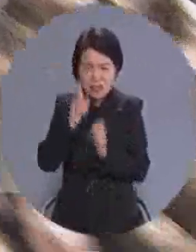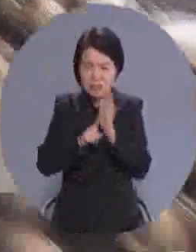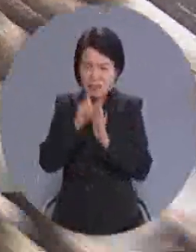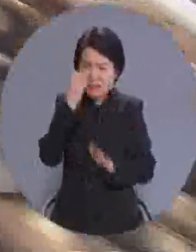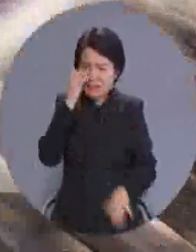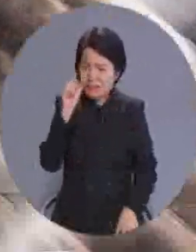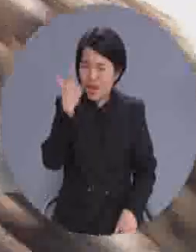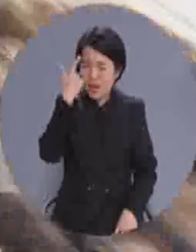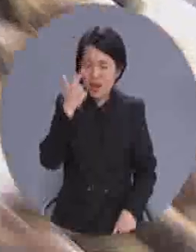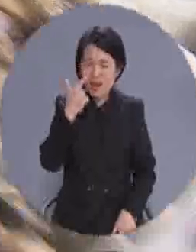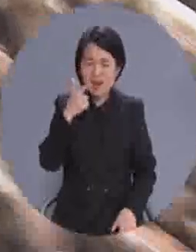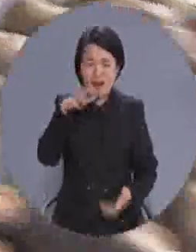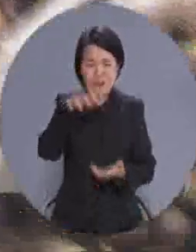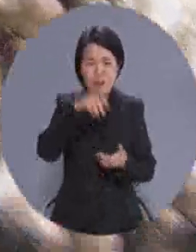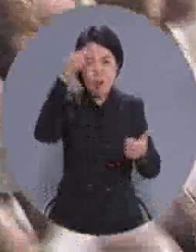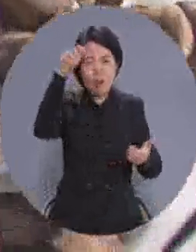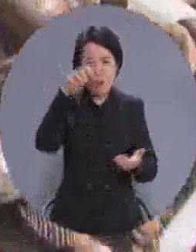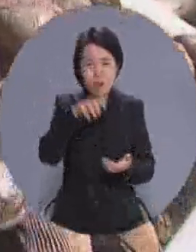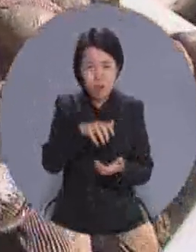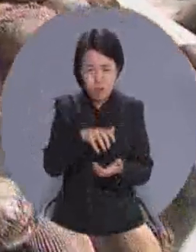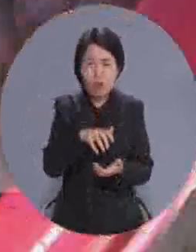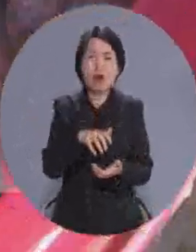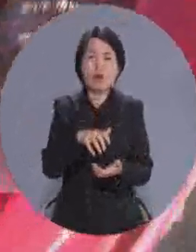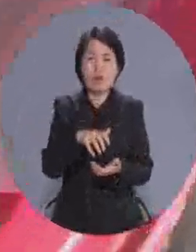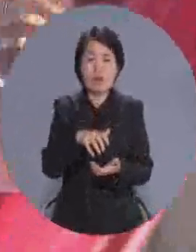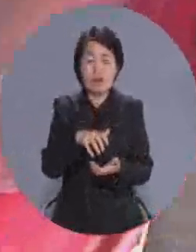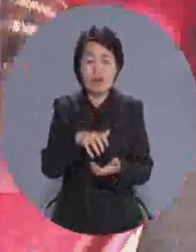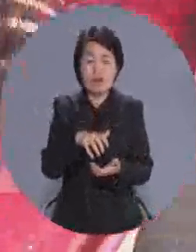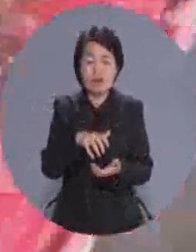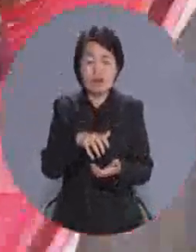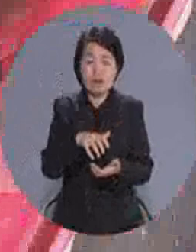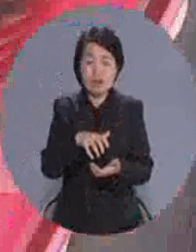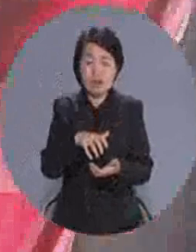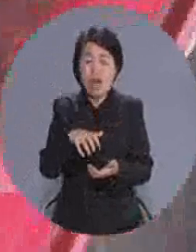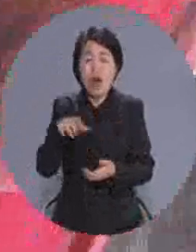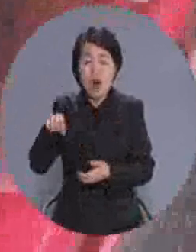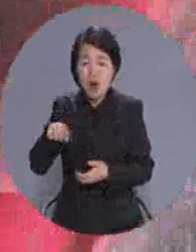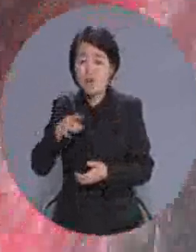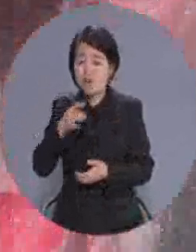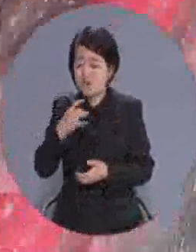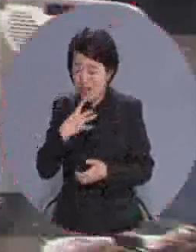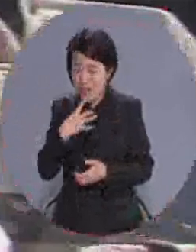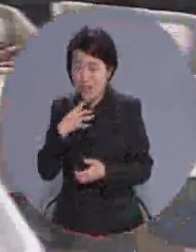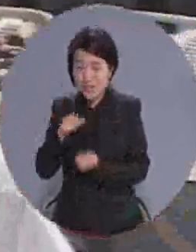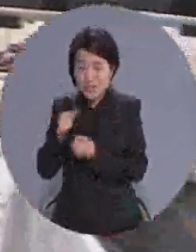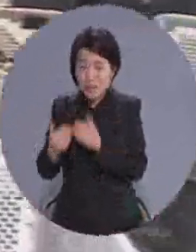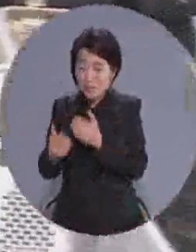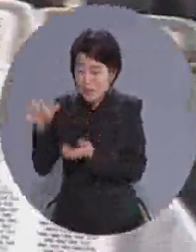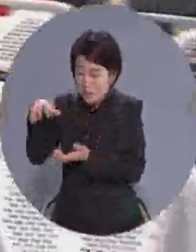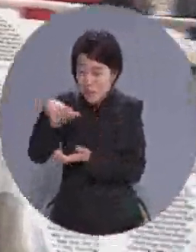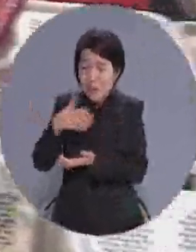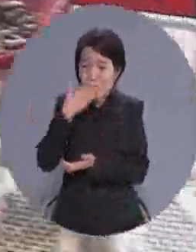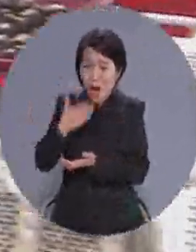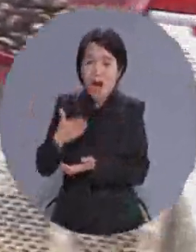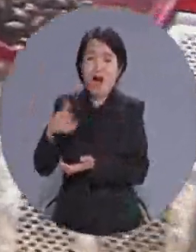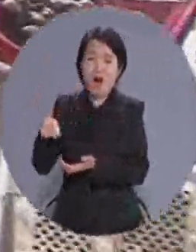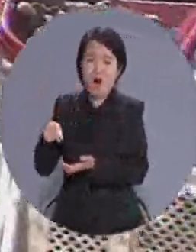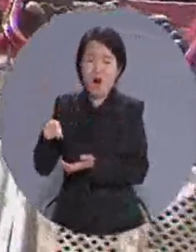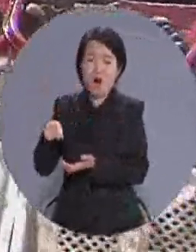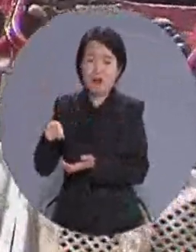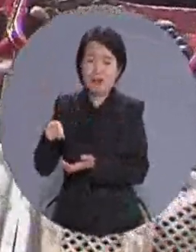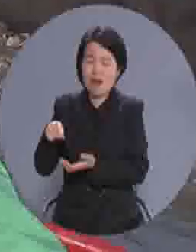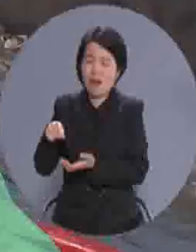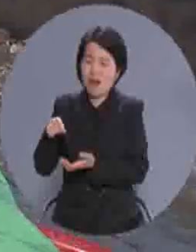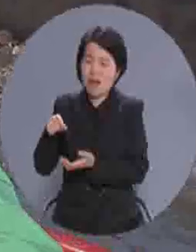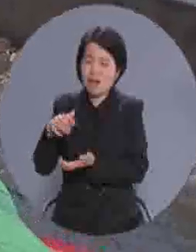기후변화로 수확량이 줄고 올해는 여수 어촌마을 중 이곳에서만 새조개가 발견될 정도로 갈수록 귀한 몸이 되고